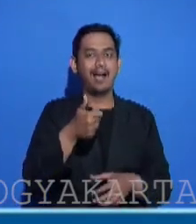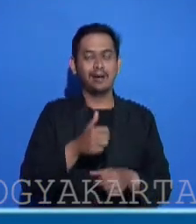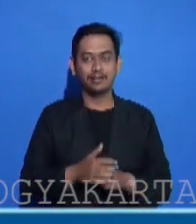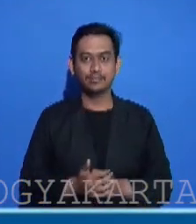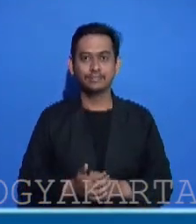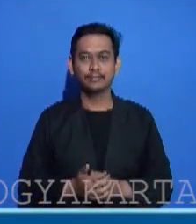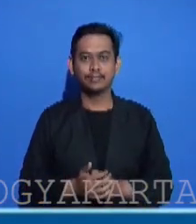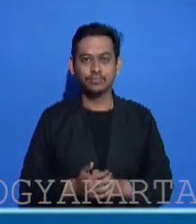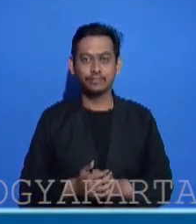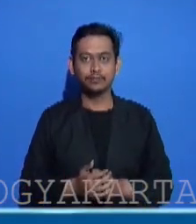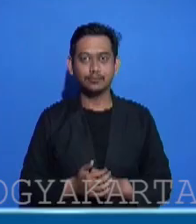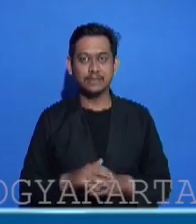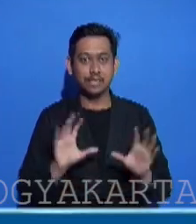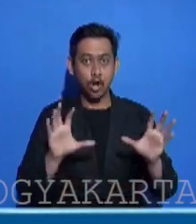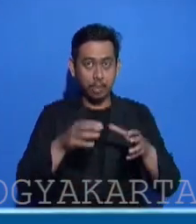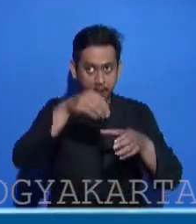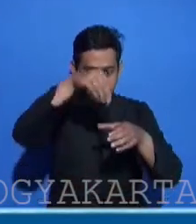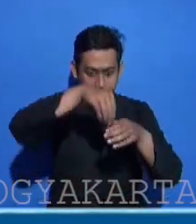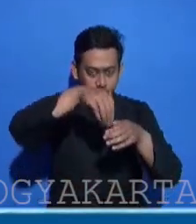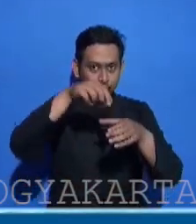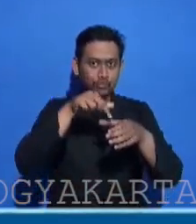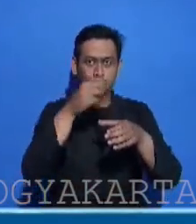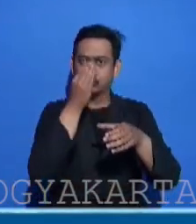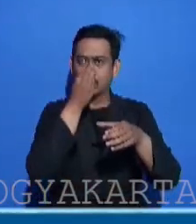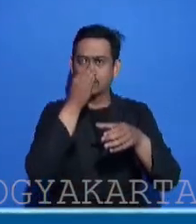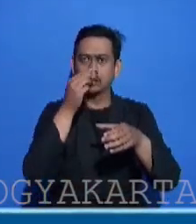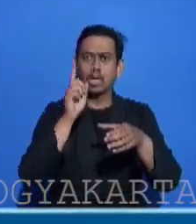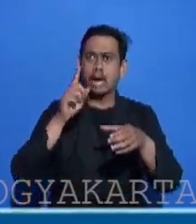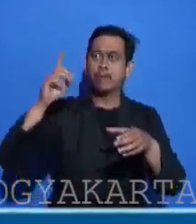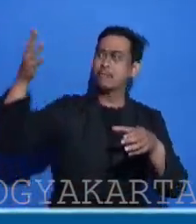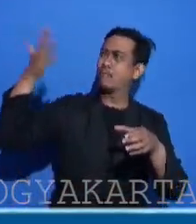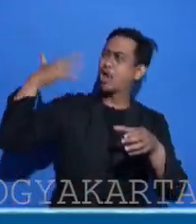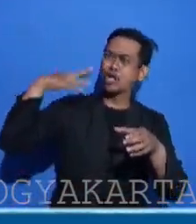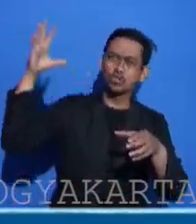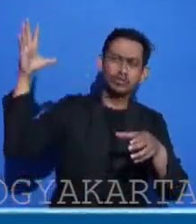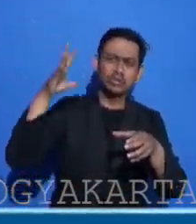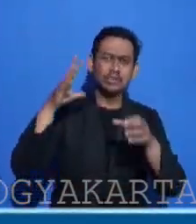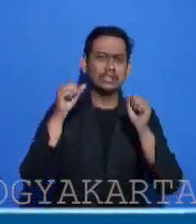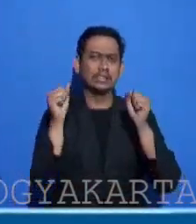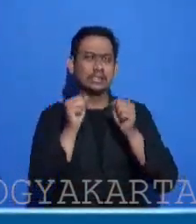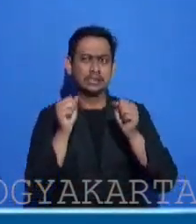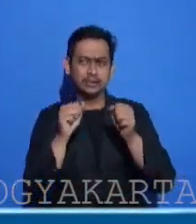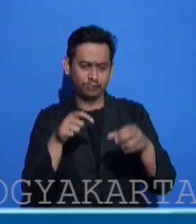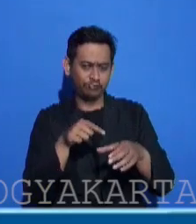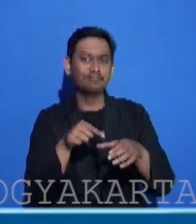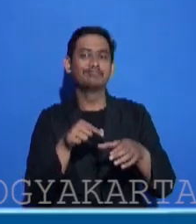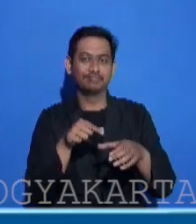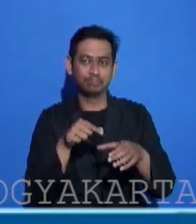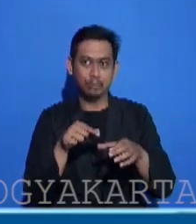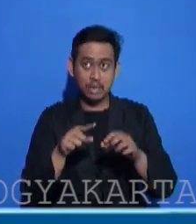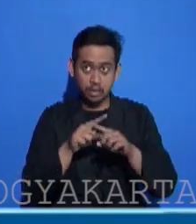sekawit tanaman strawberry meniko dipun budidaya agen ing howo engkeng Asep dan kito